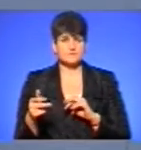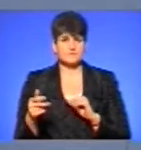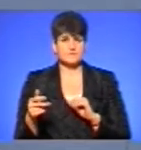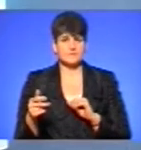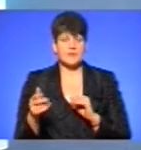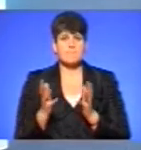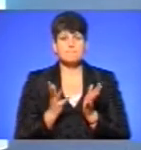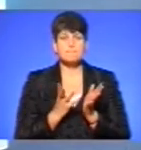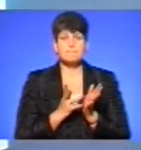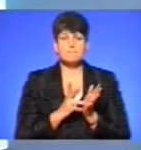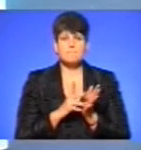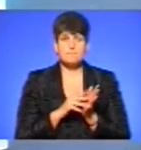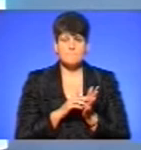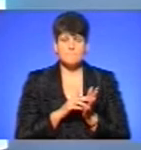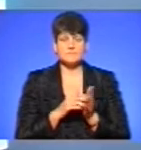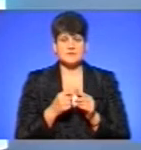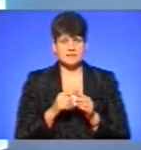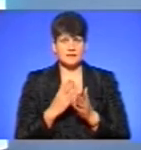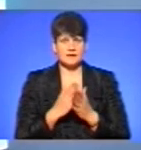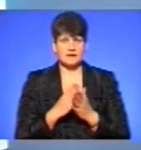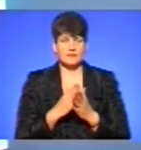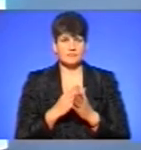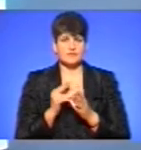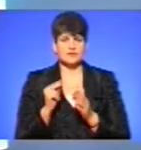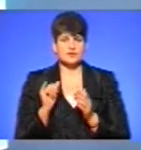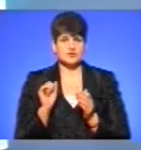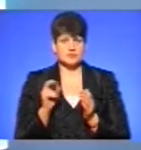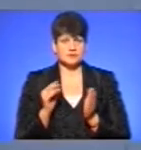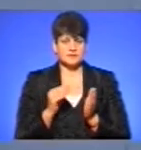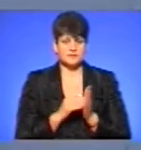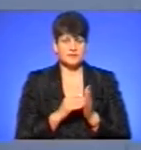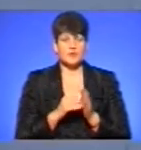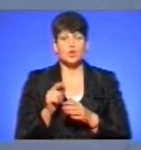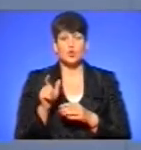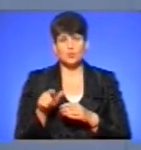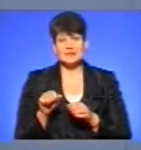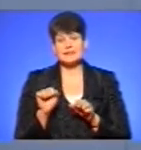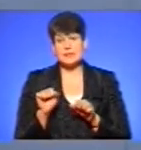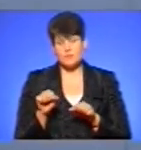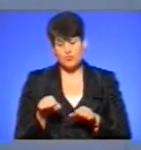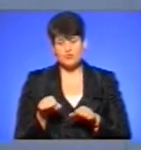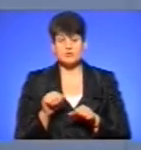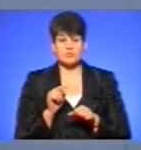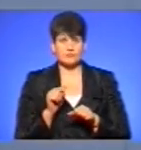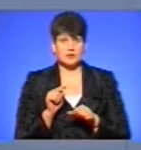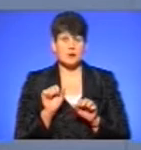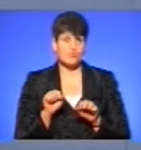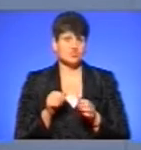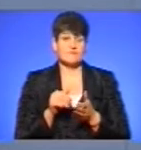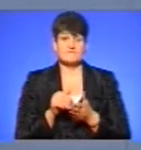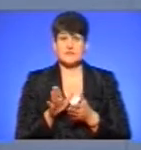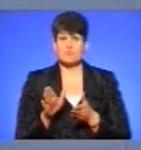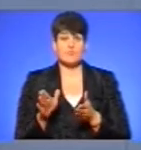Відбитки пальців, чи є вони внесені на чіпі? Тобто людина може, і вона так само і може і відмовитися